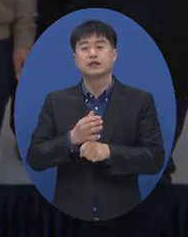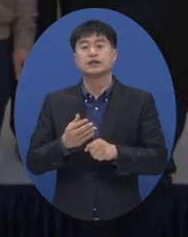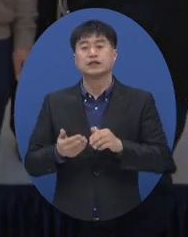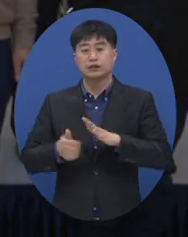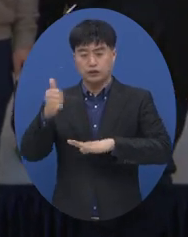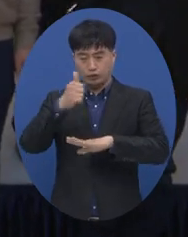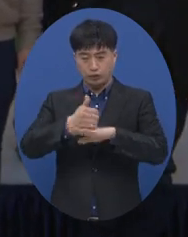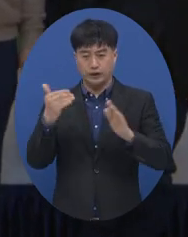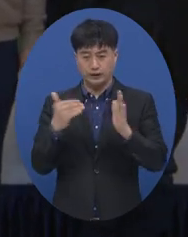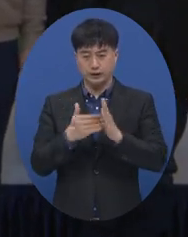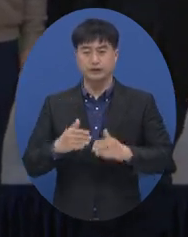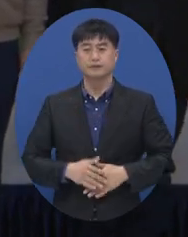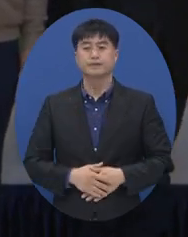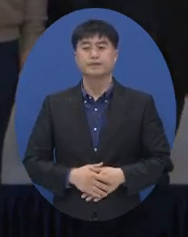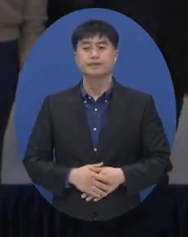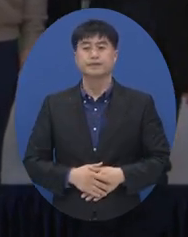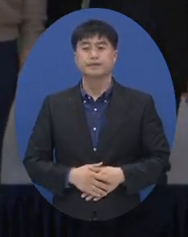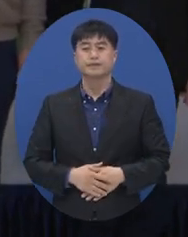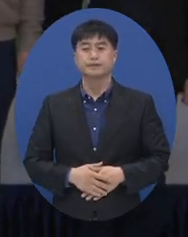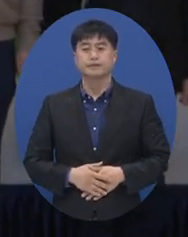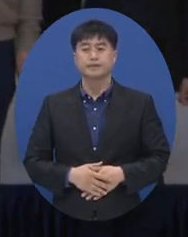추천 수 있다